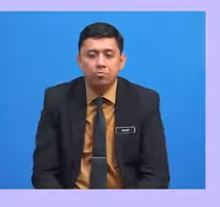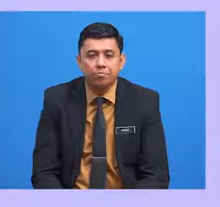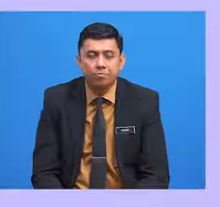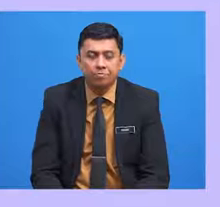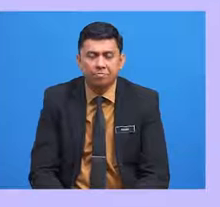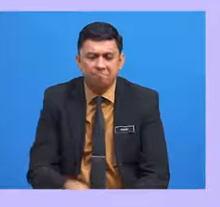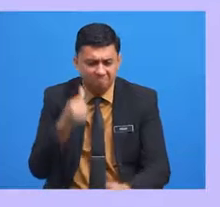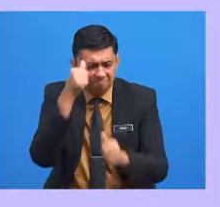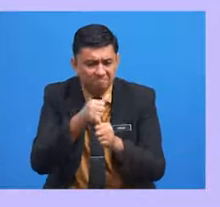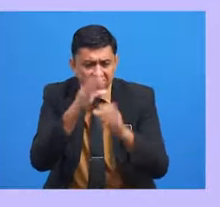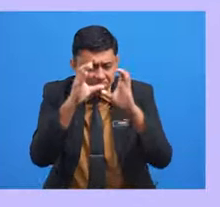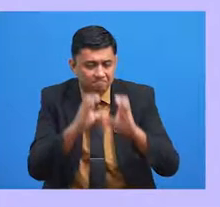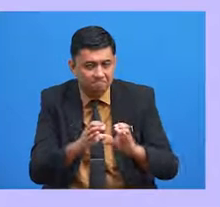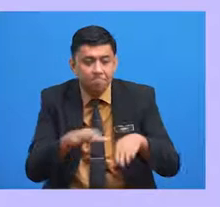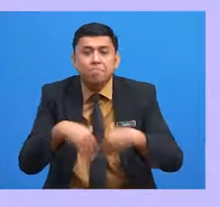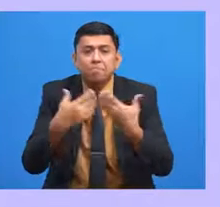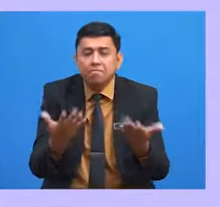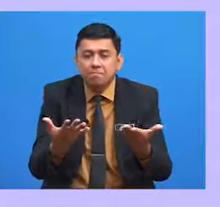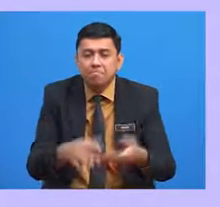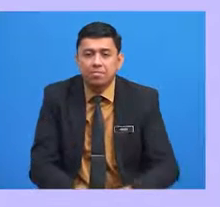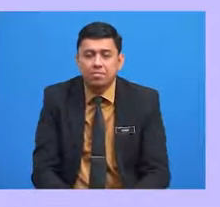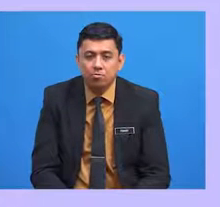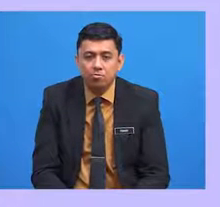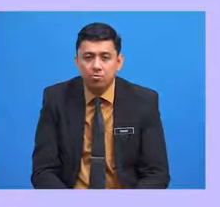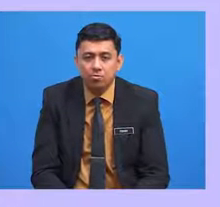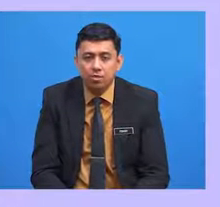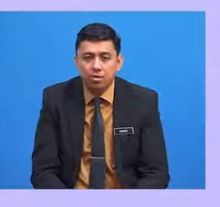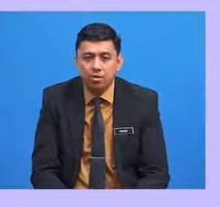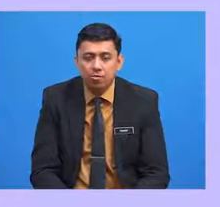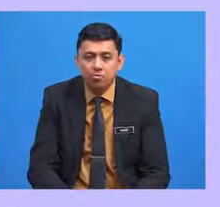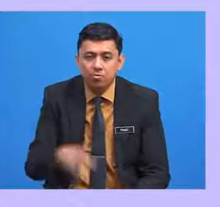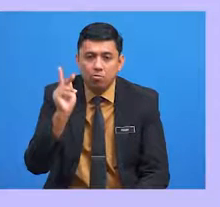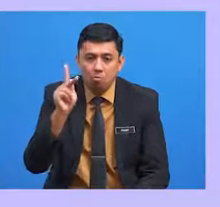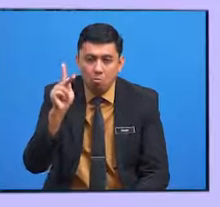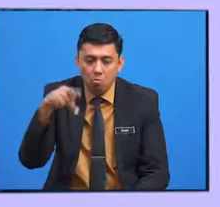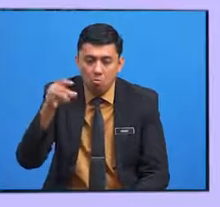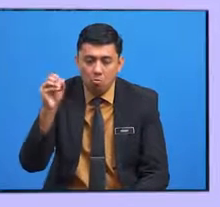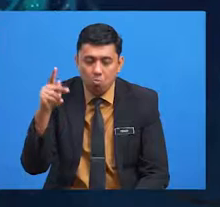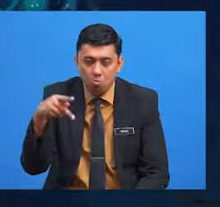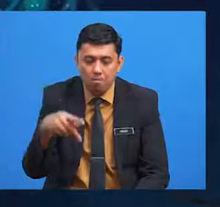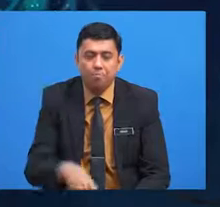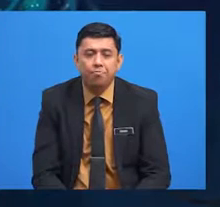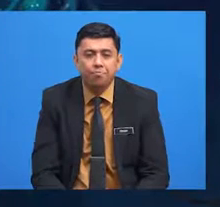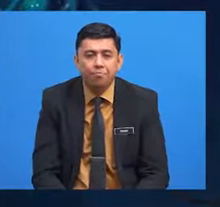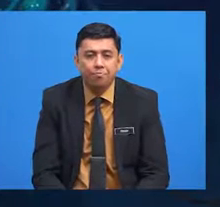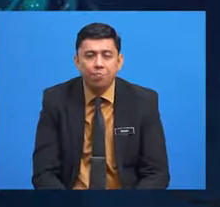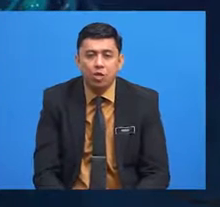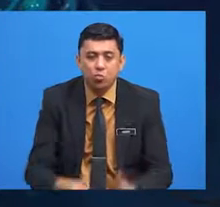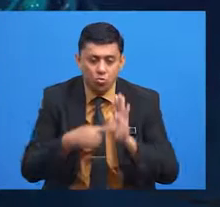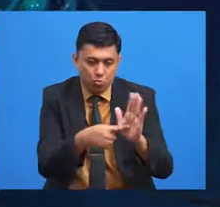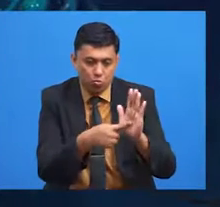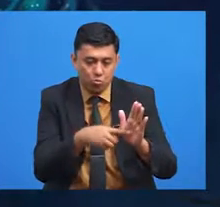mengingat rumus keanjalan harga permintaan adalah Kikoko, Pipopo. Mari murid-murid saya